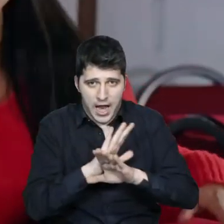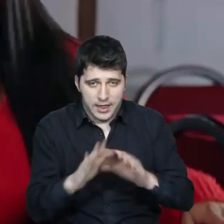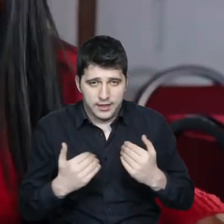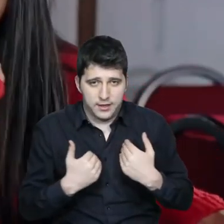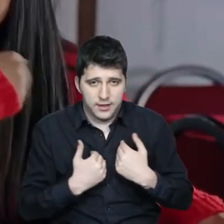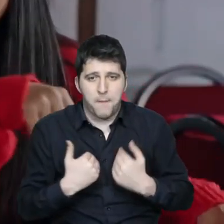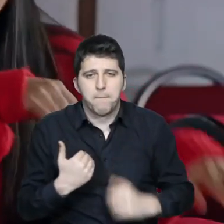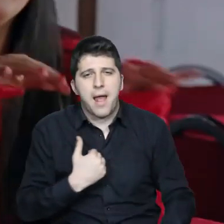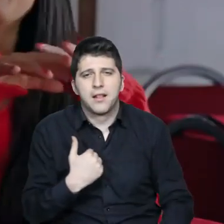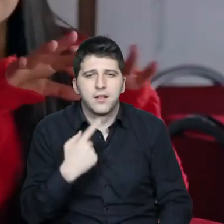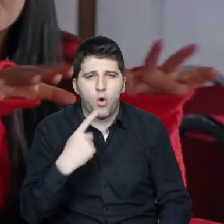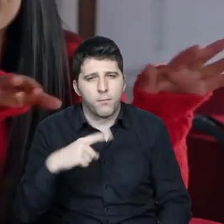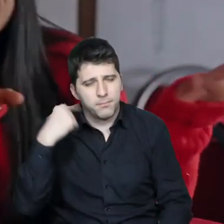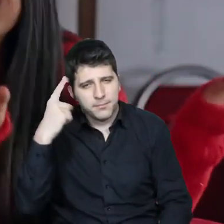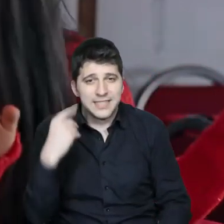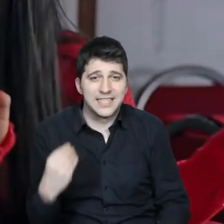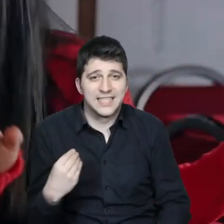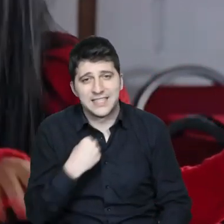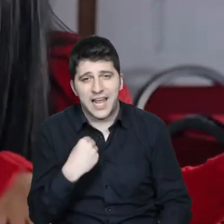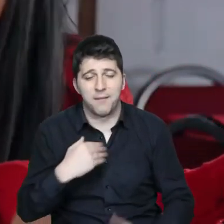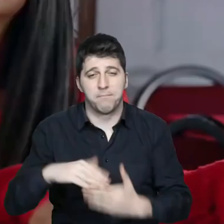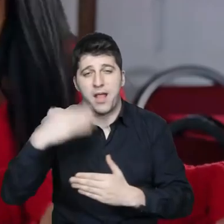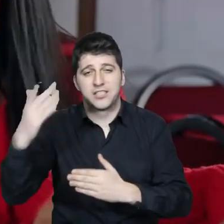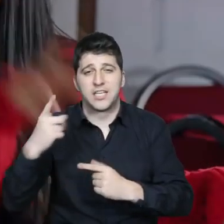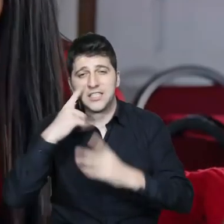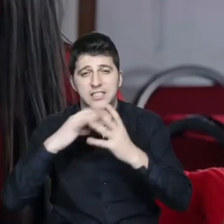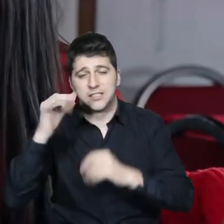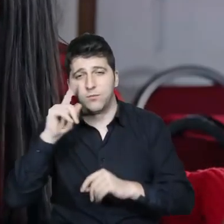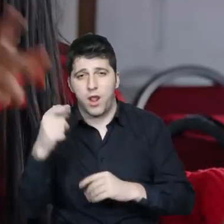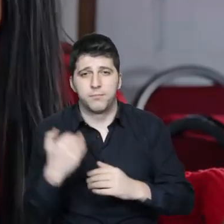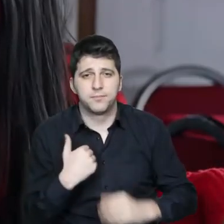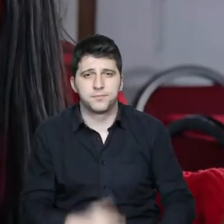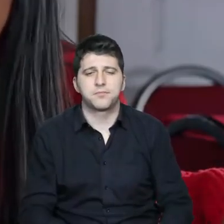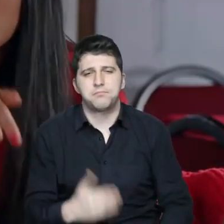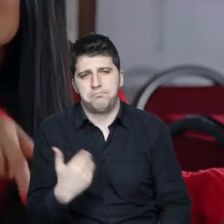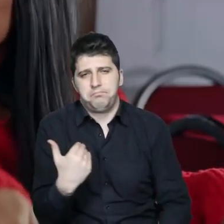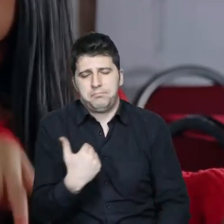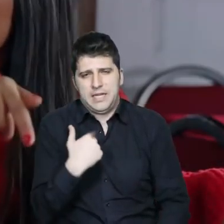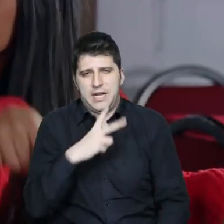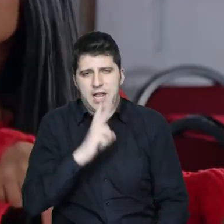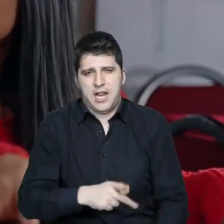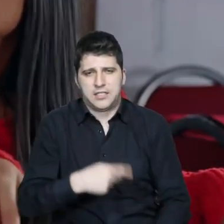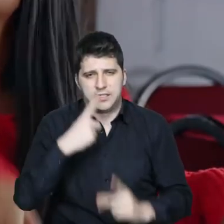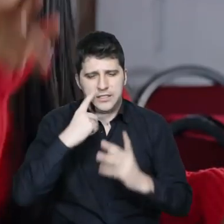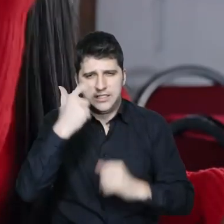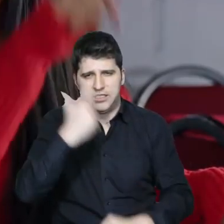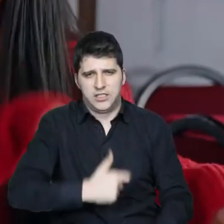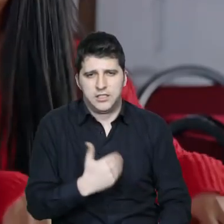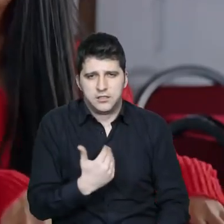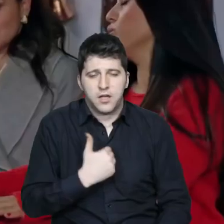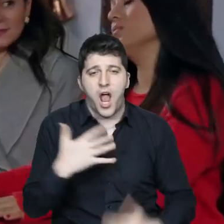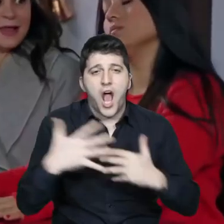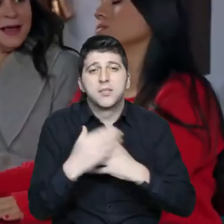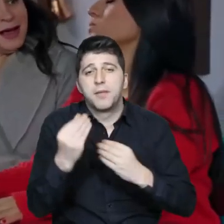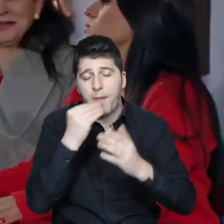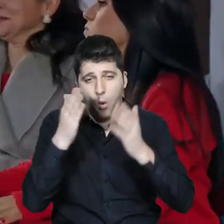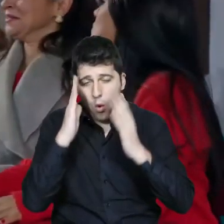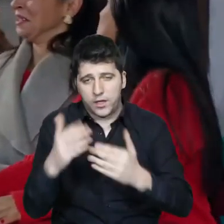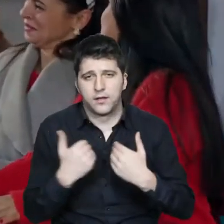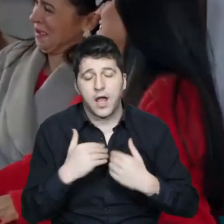göre ben diyorum ki yeni maceraları yelken açalım. Stilistiniz olarak zaman kaybetmeden akşamki yemeğe odaklanalım